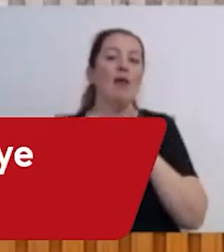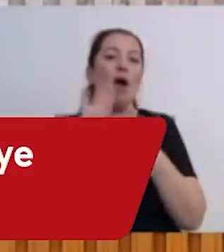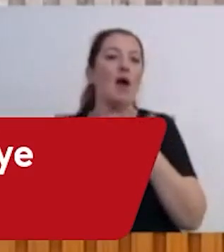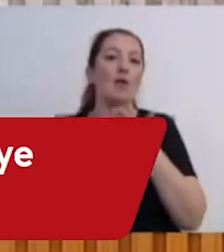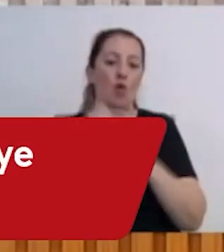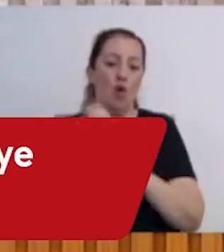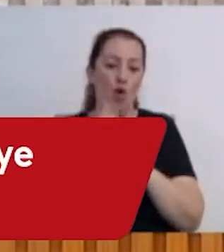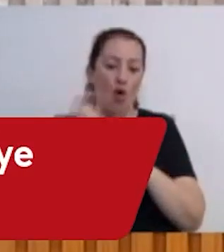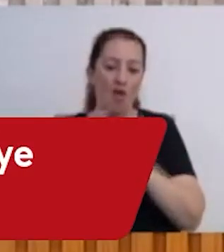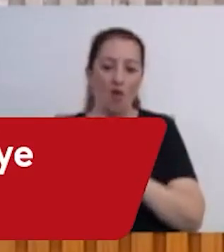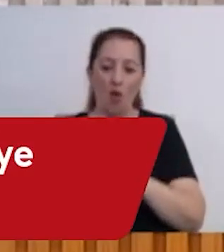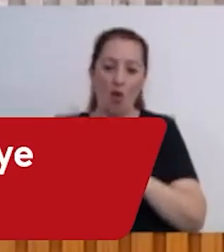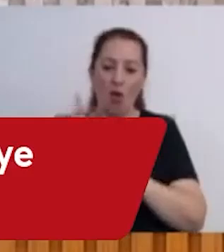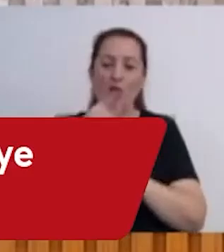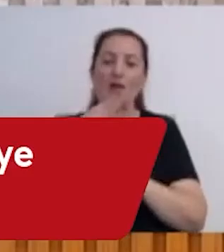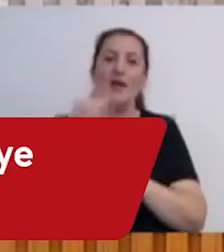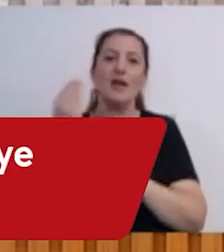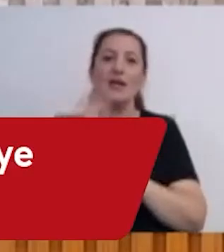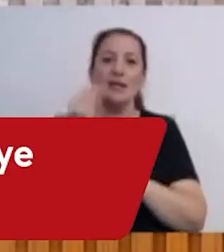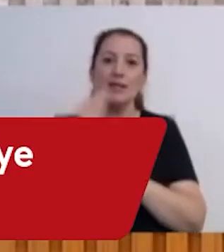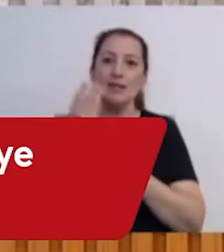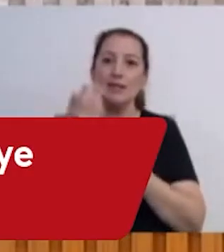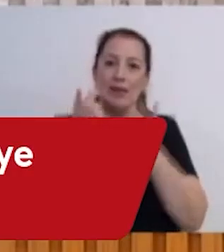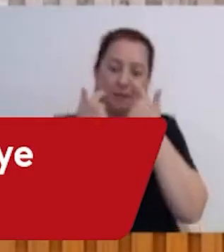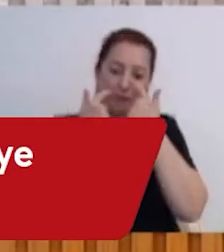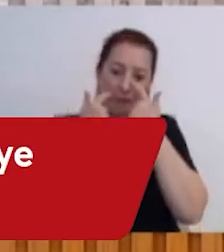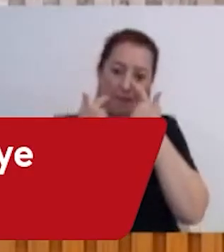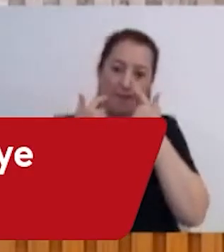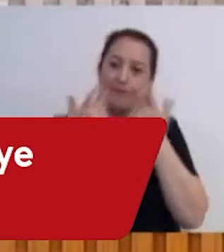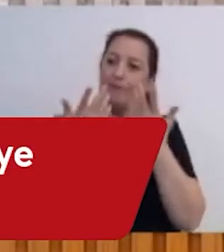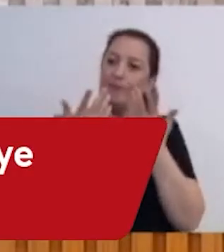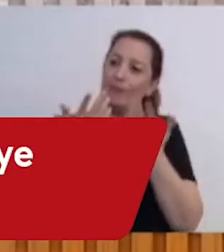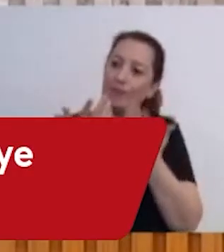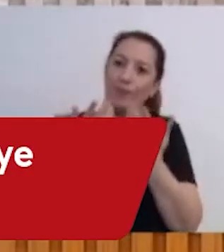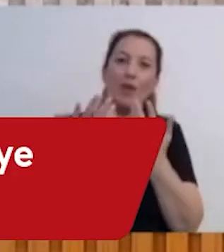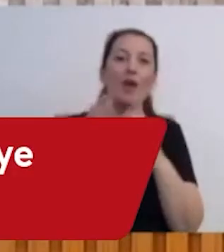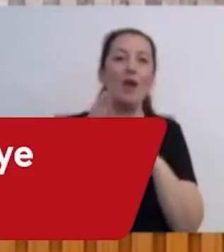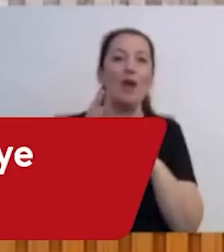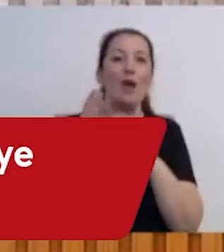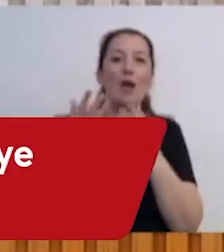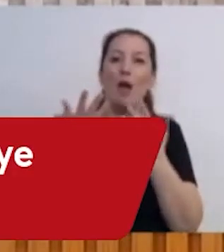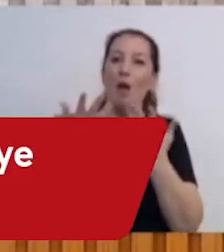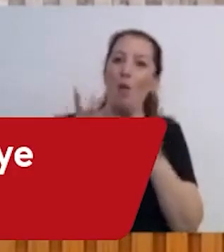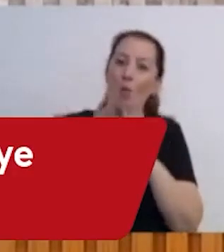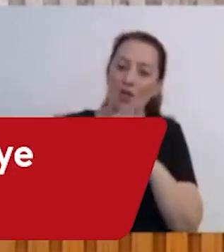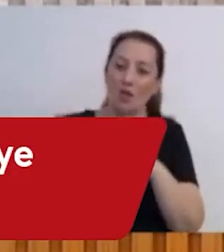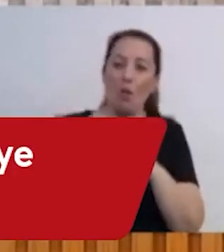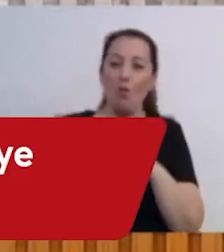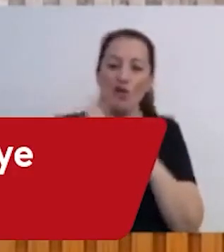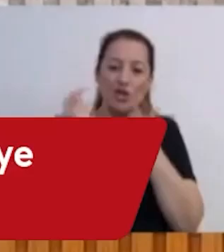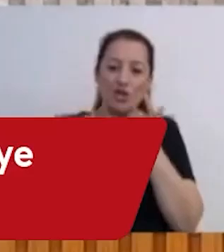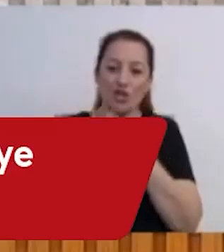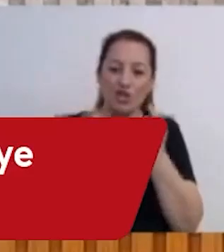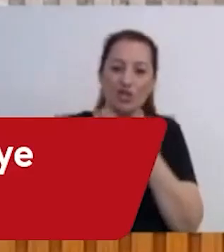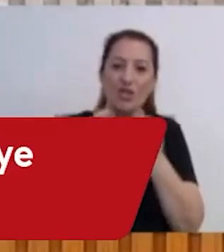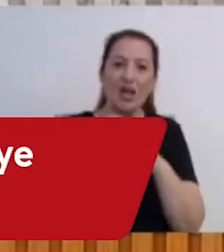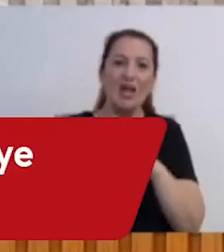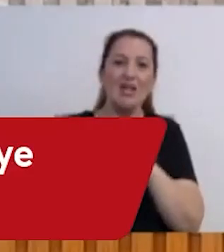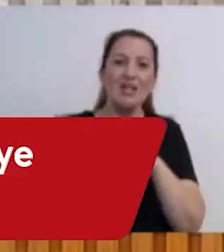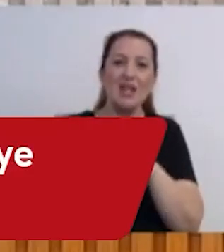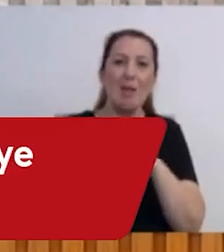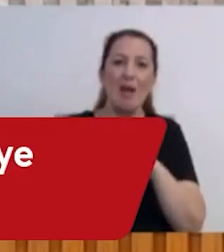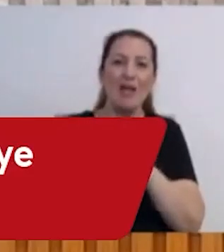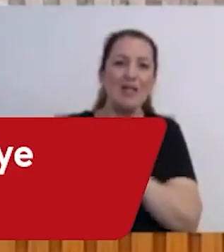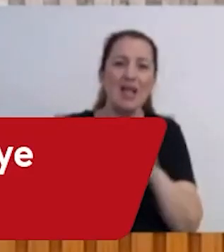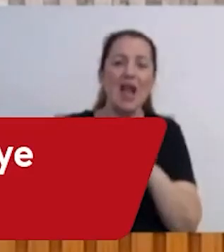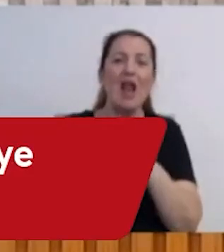görevi oradaki gençleri sakinleştirmek veya emniyetimizin bu işlere zaman ayırmamalar lazım. Bunu